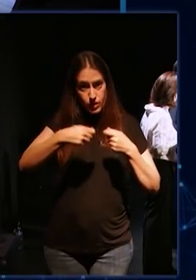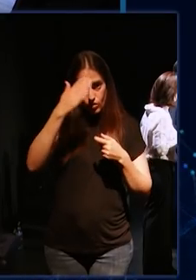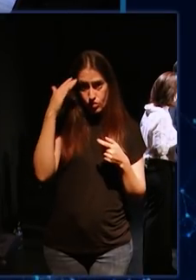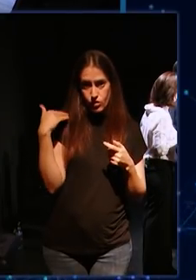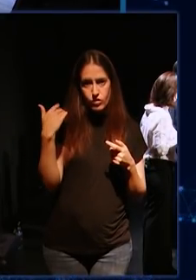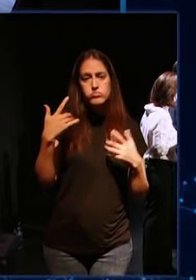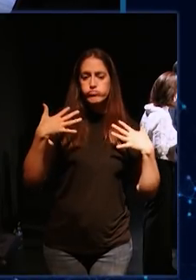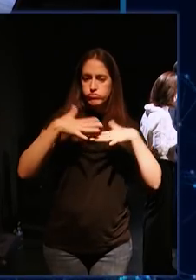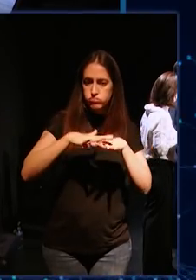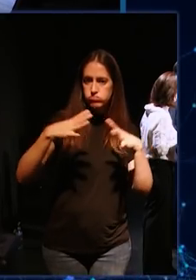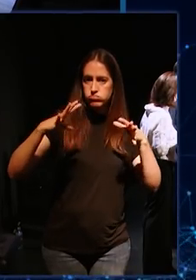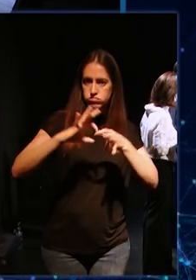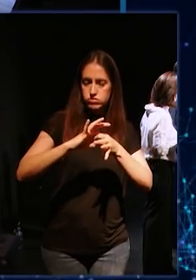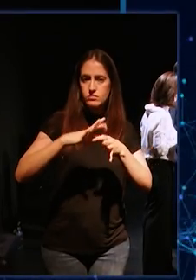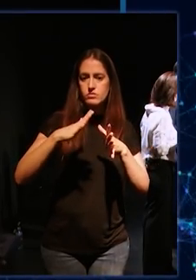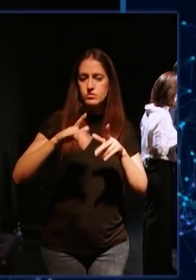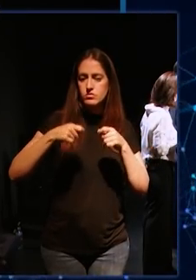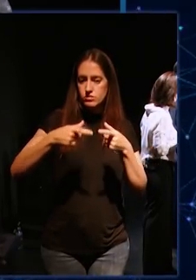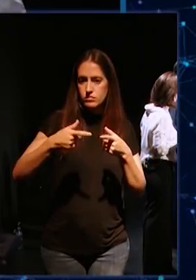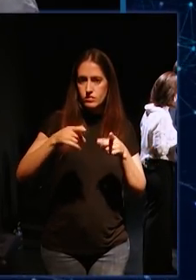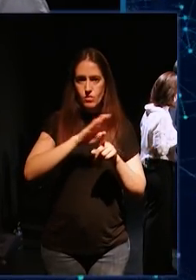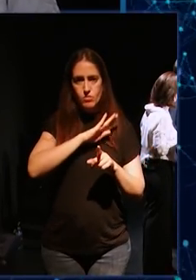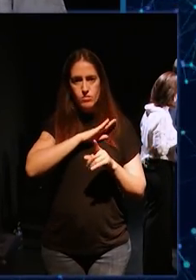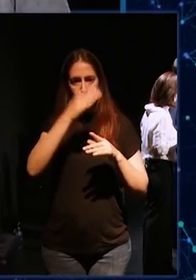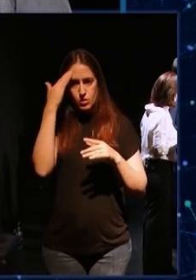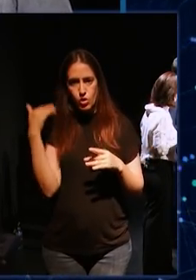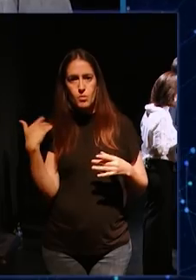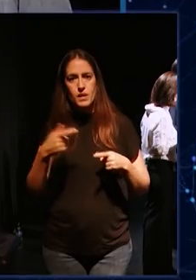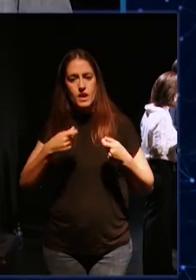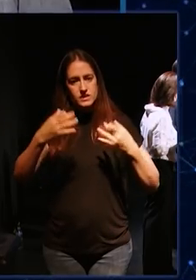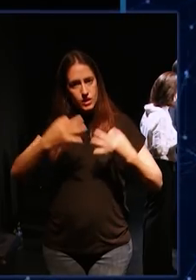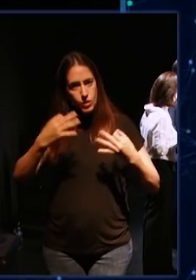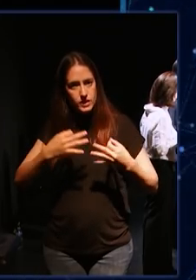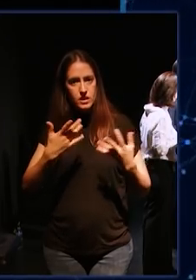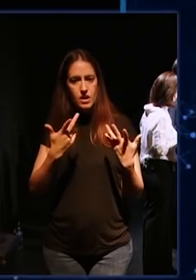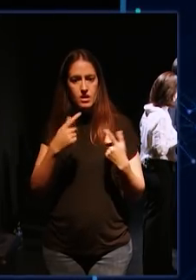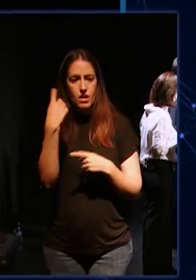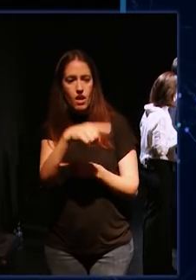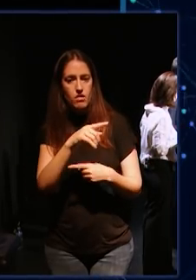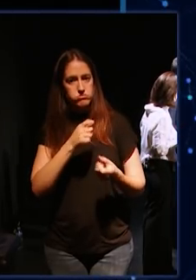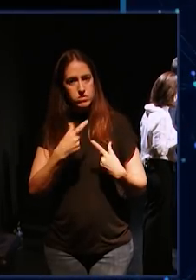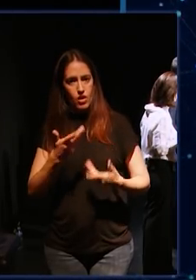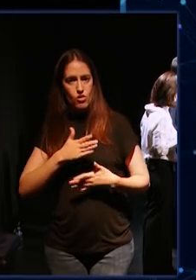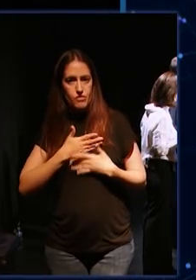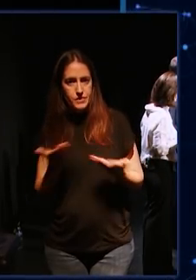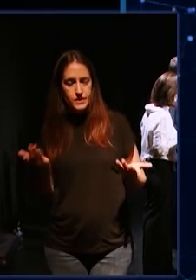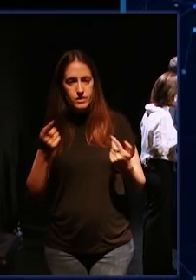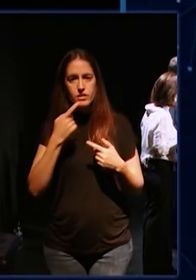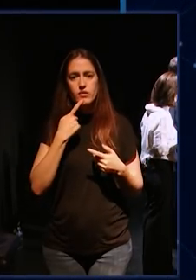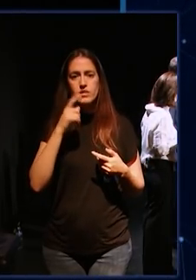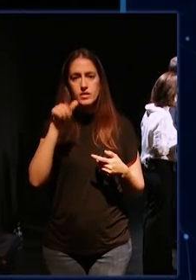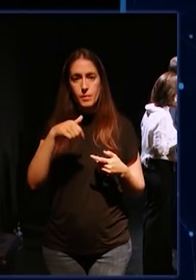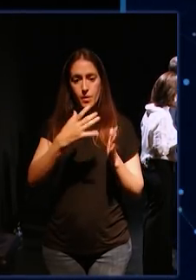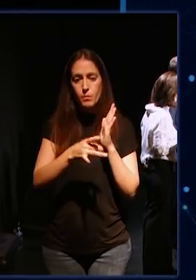cohesiona, dona sentit de pertinença, dona seguretat, acompanya, i estem implicats perquè reconeixem tenir producte